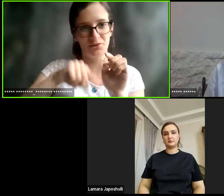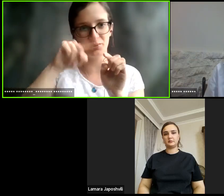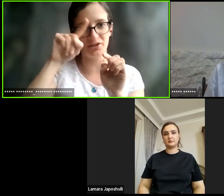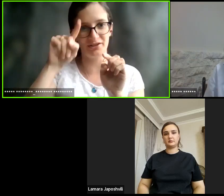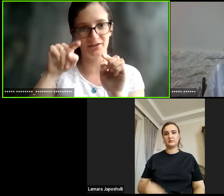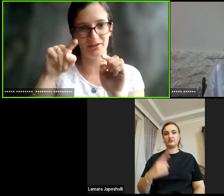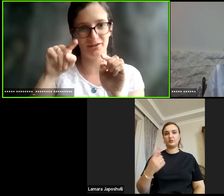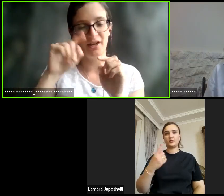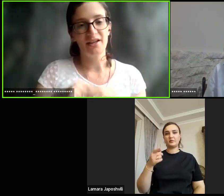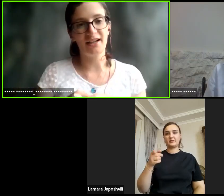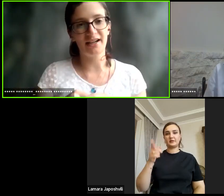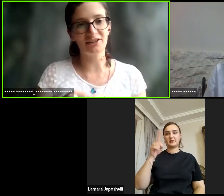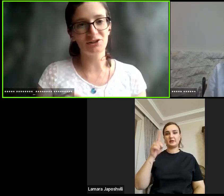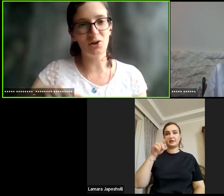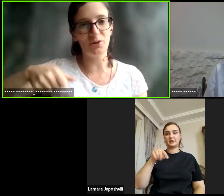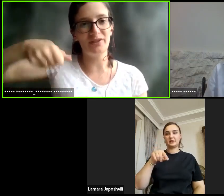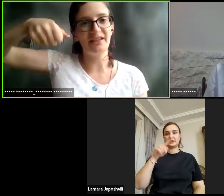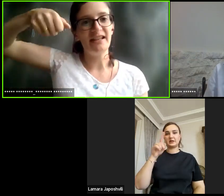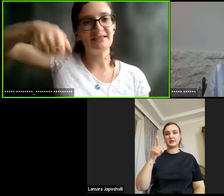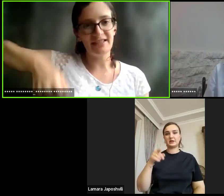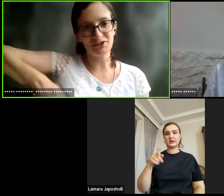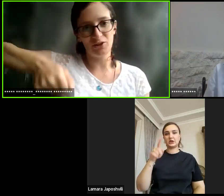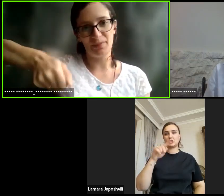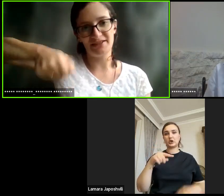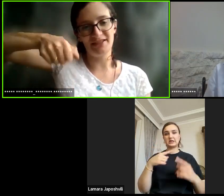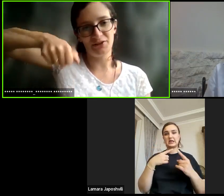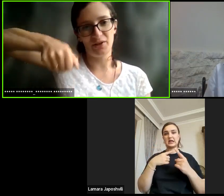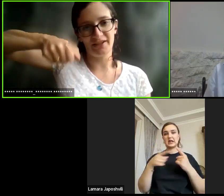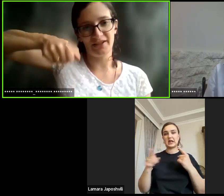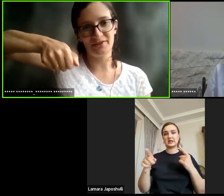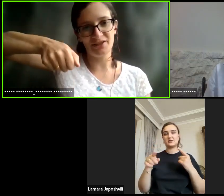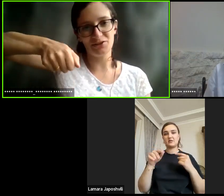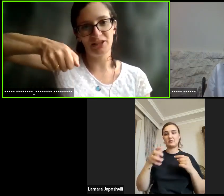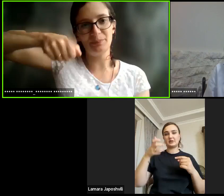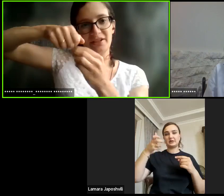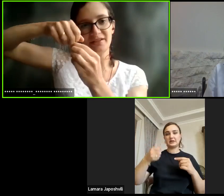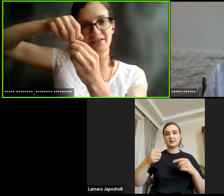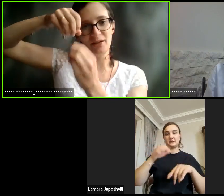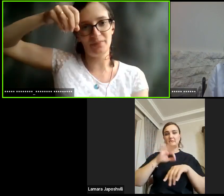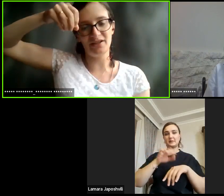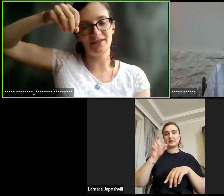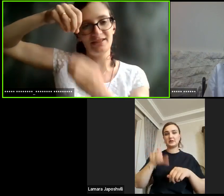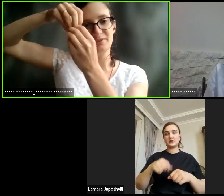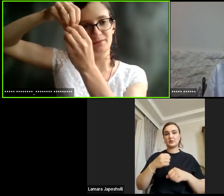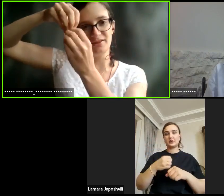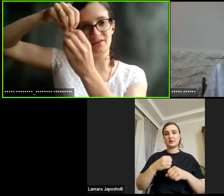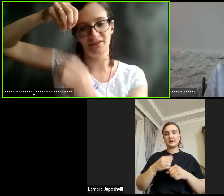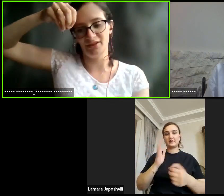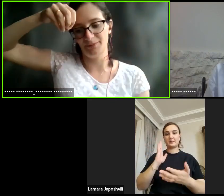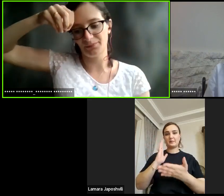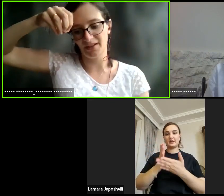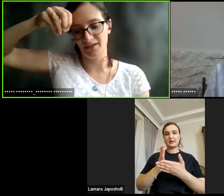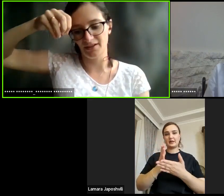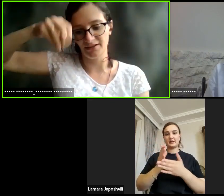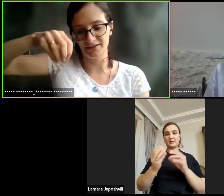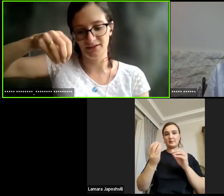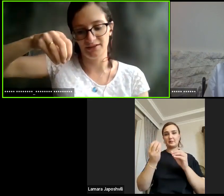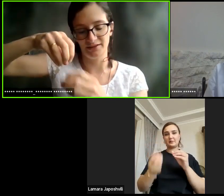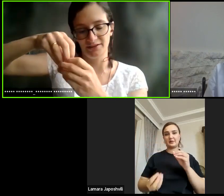კაუჩისებური ხელჯოხისგან განსხვავებით, ზეწოლა პაციენტი რო აკეთებს ზეწოლად პირდაპირ სიმძიმის